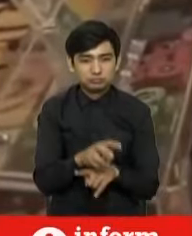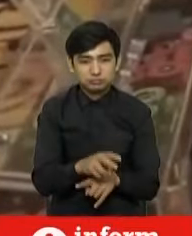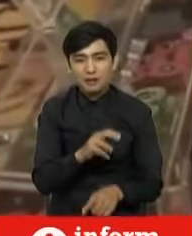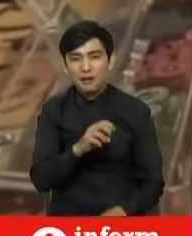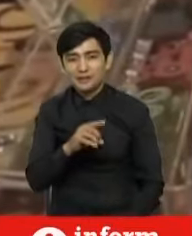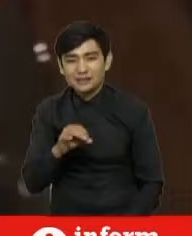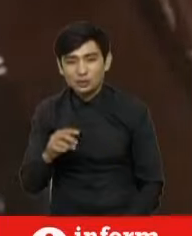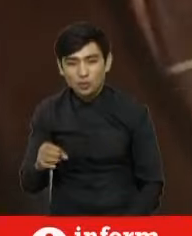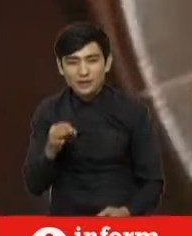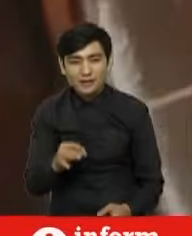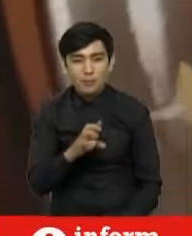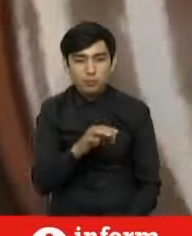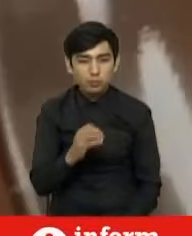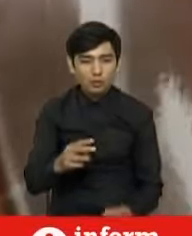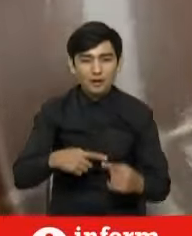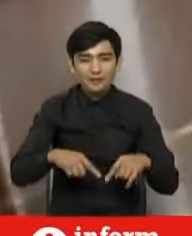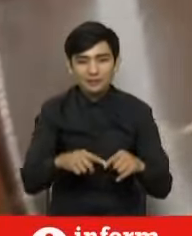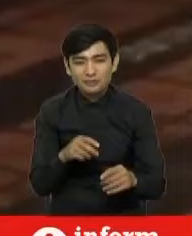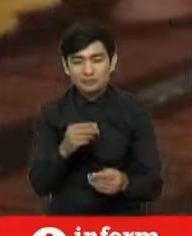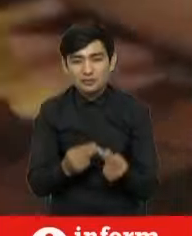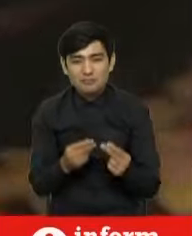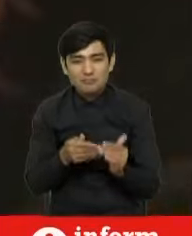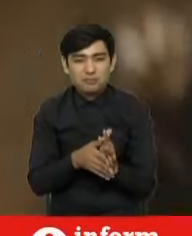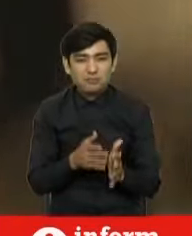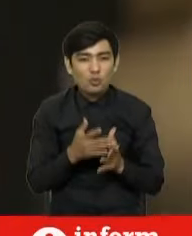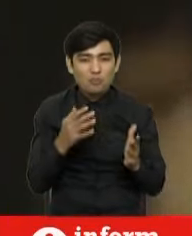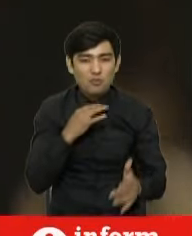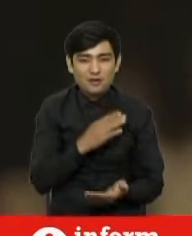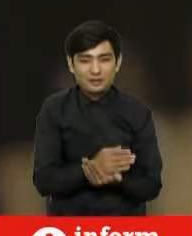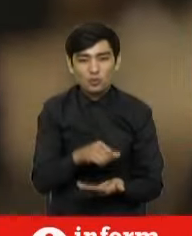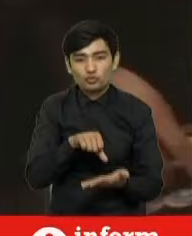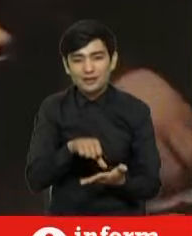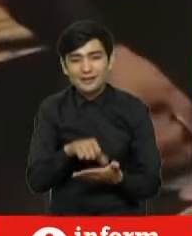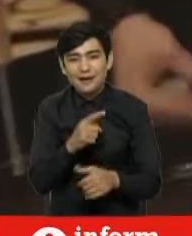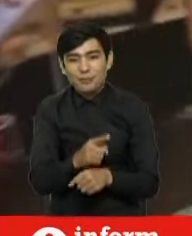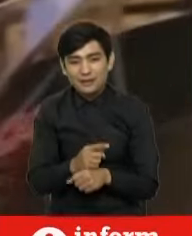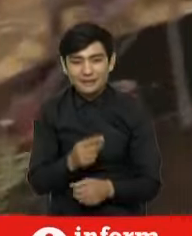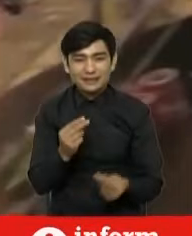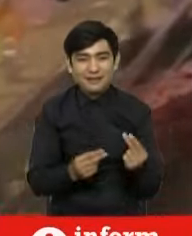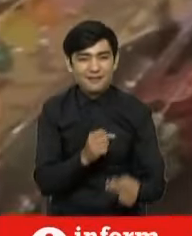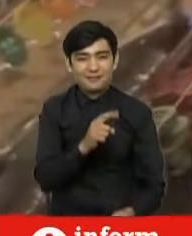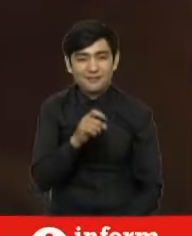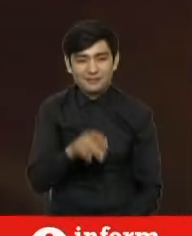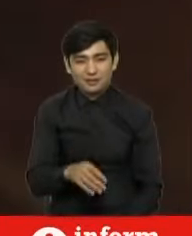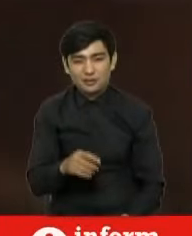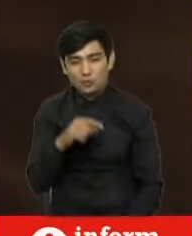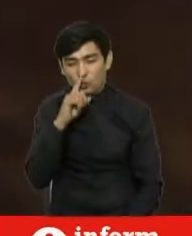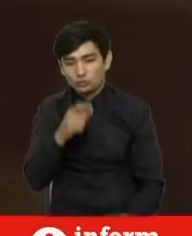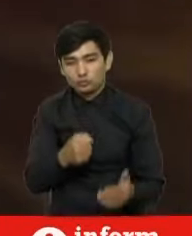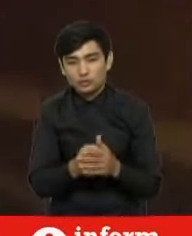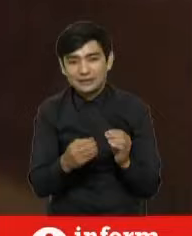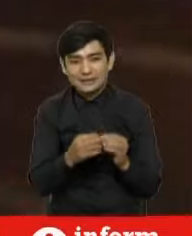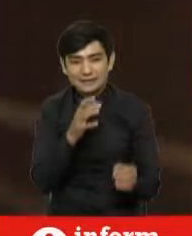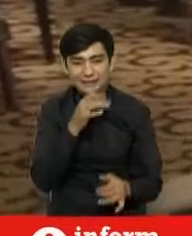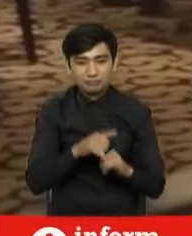и букмекерских организаций. Кроме того, срок самозапрета на участие в азартных играх теперь увеличивается с года до 10 лет. А по